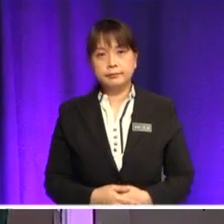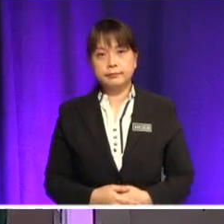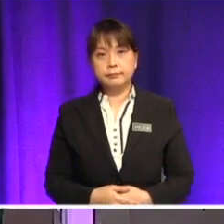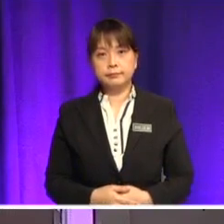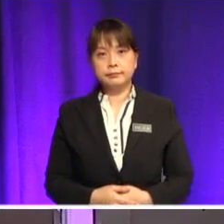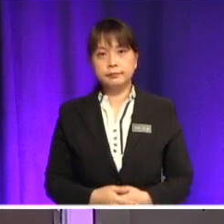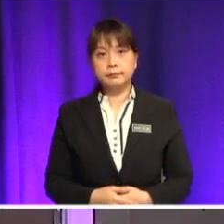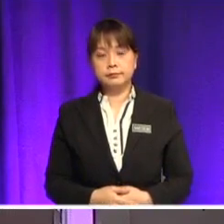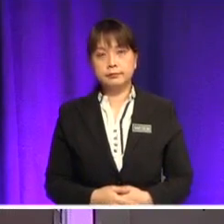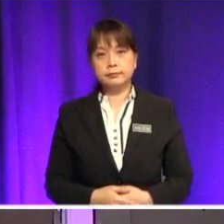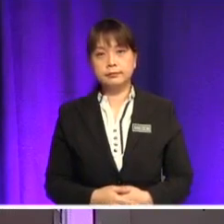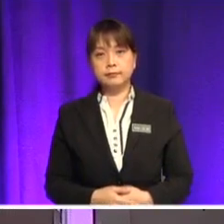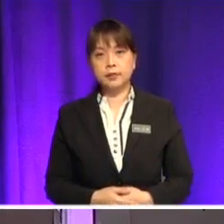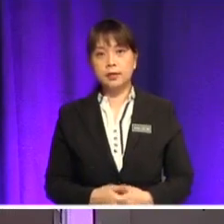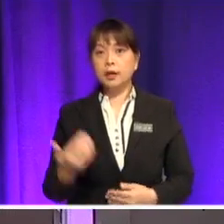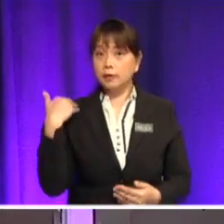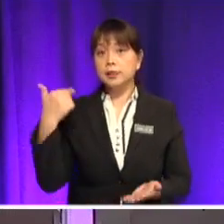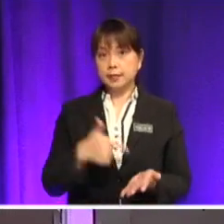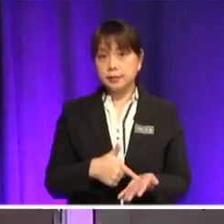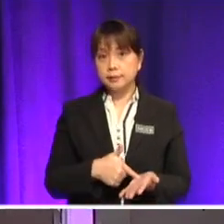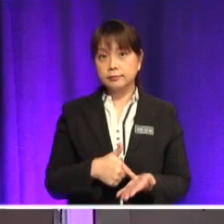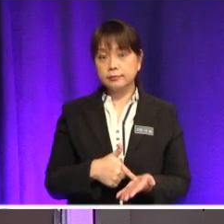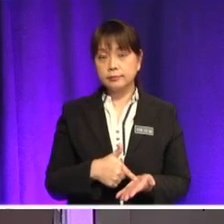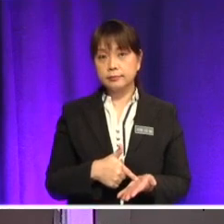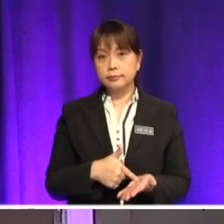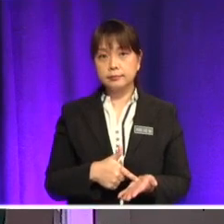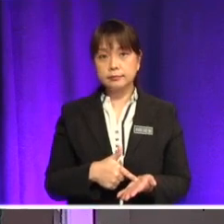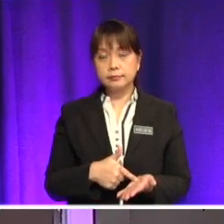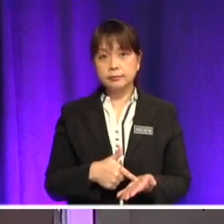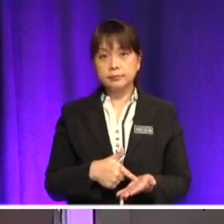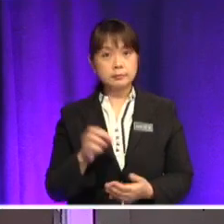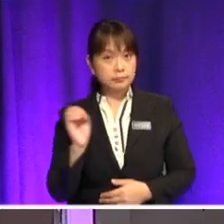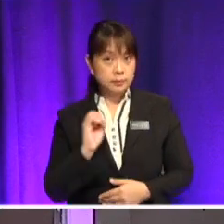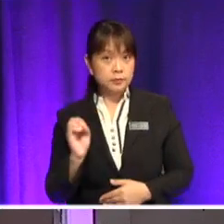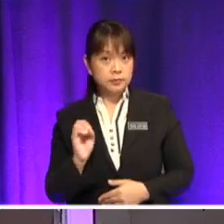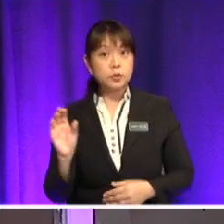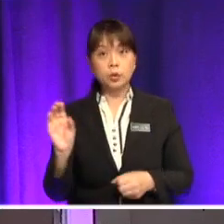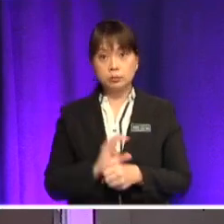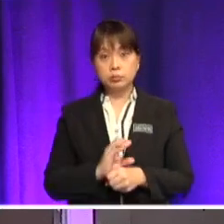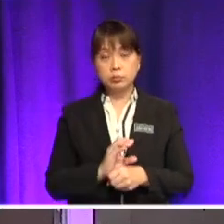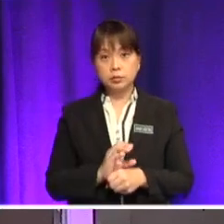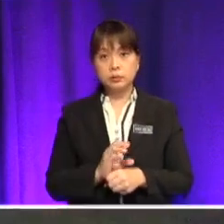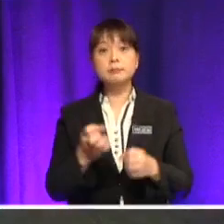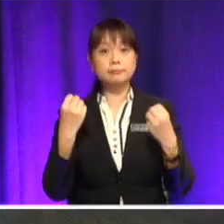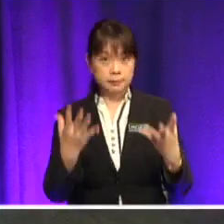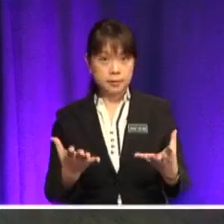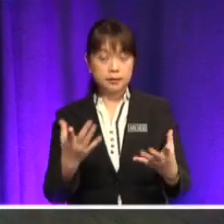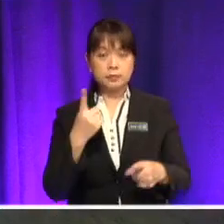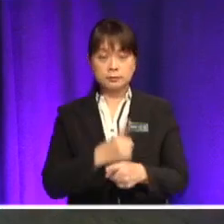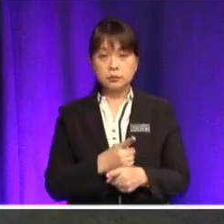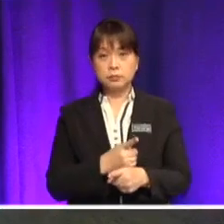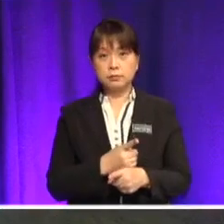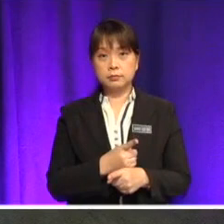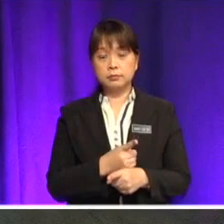oke Ada lagi Kak kita aja udah cukup dah aplikasi itu banyak cukup bagi tadi